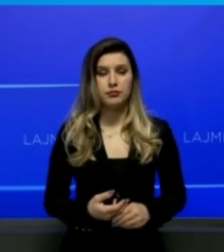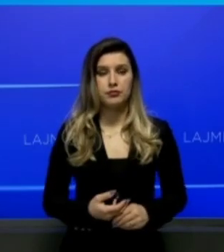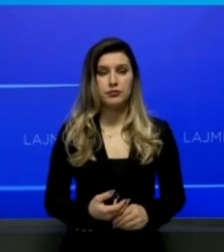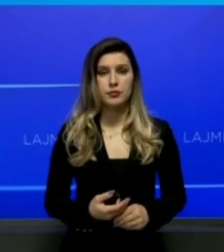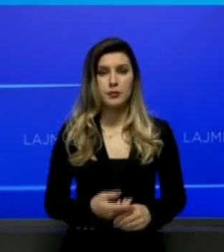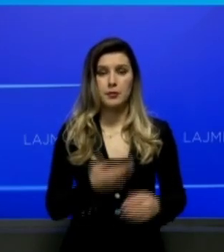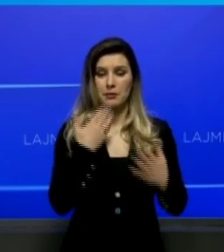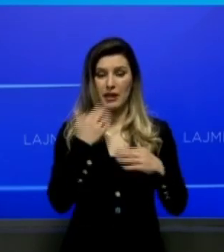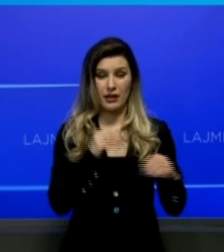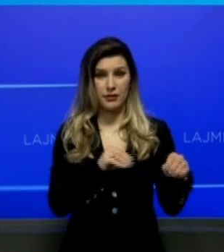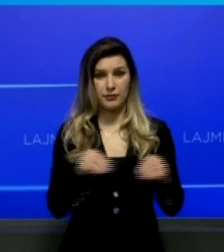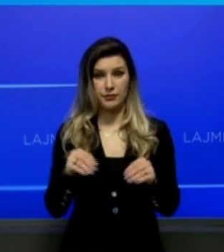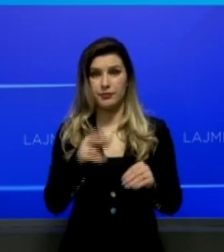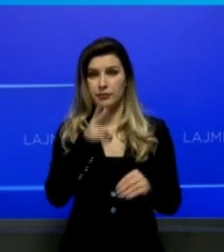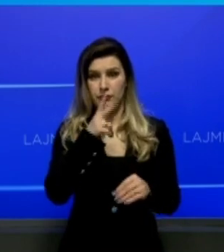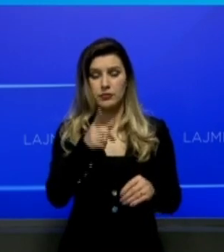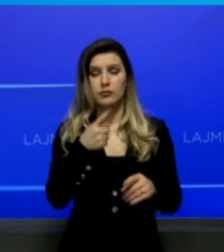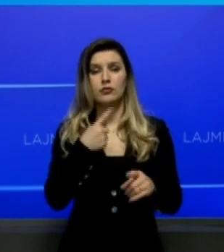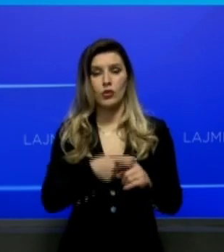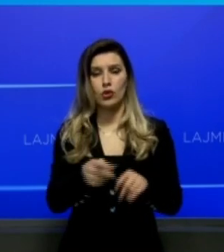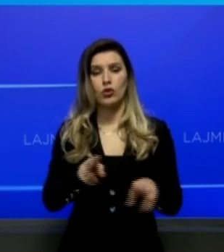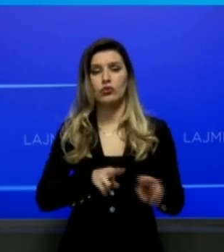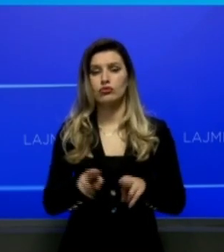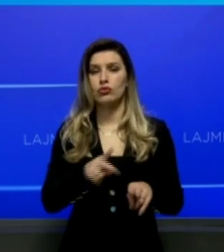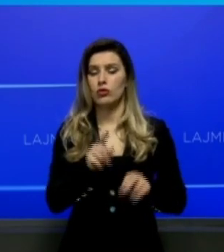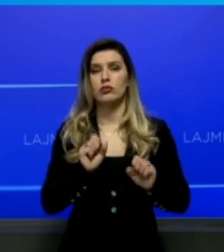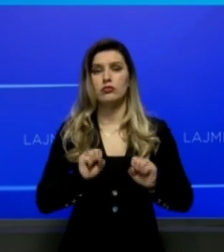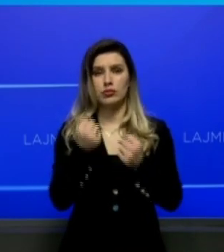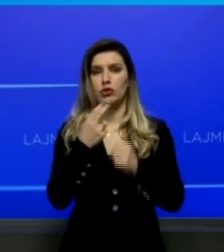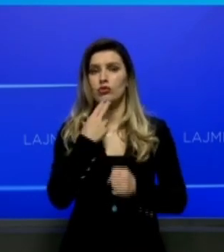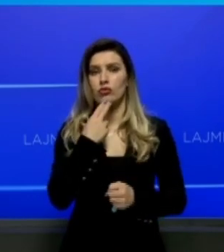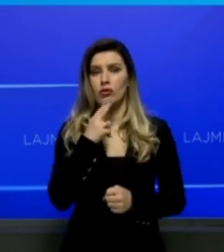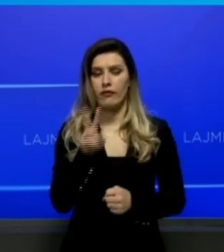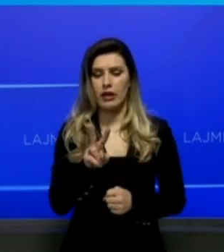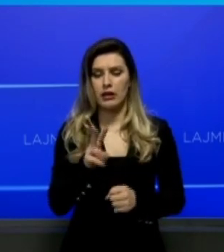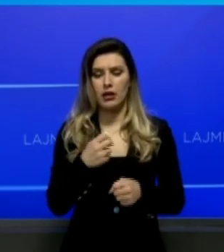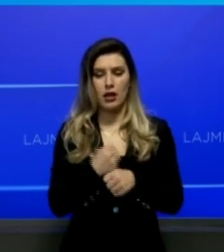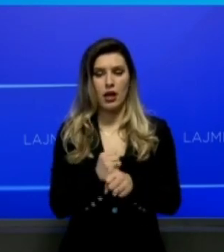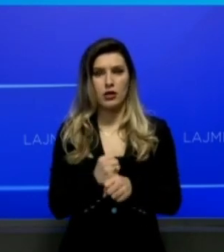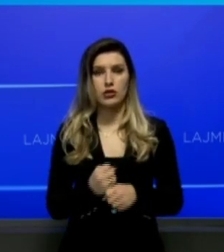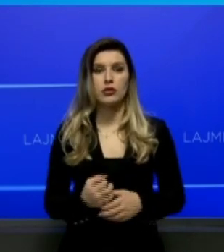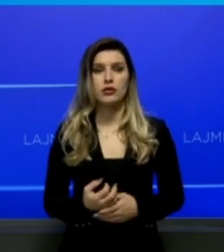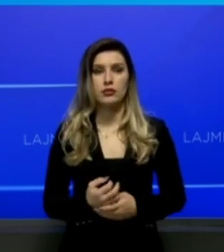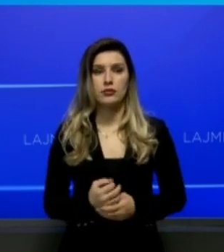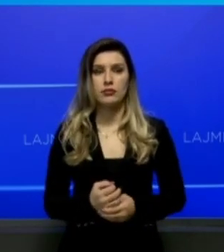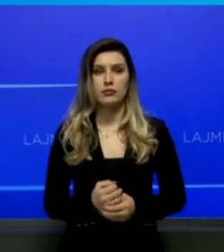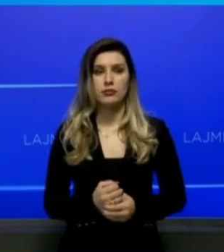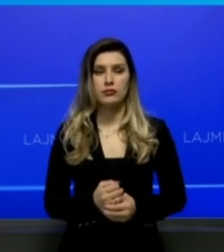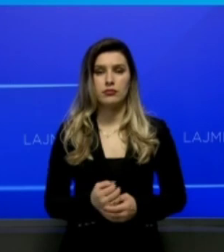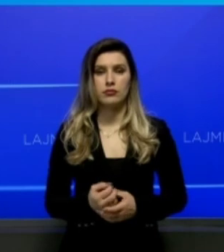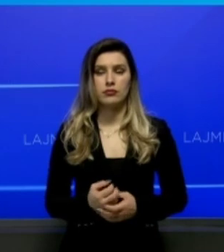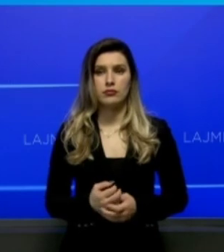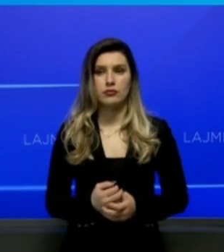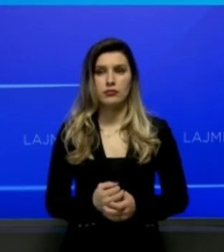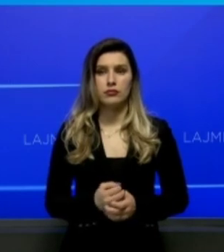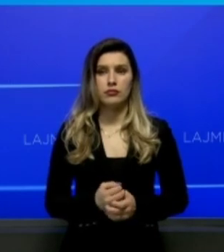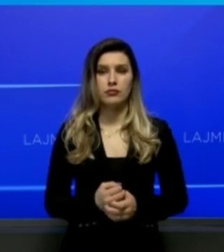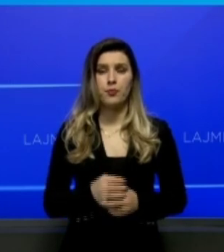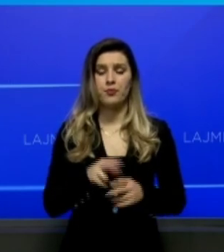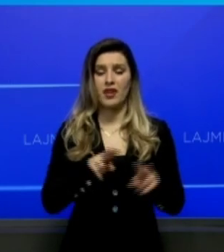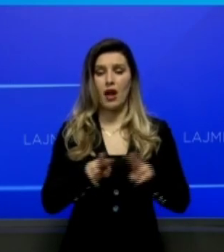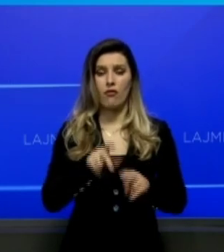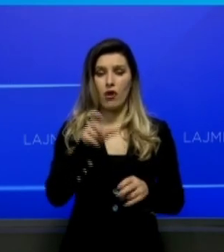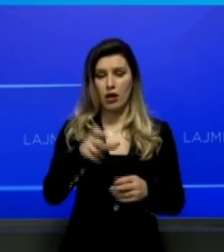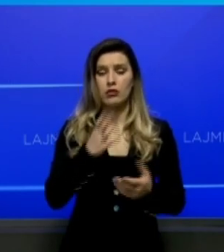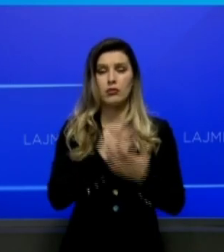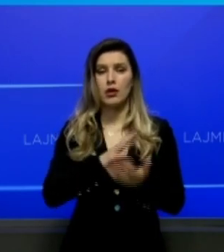të shtyhet kjo seancë kundërshtoi edhe prokurori rastit Valdet Gashi. Avokati i Arianit Kocit është pajis me të